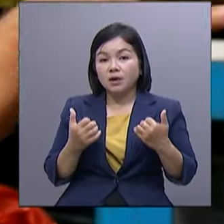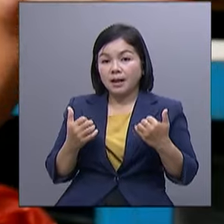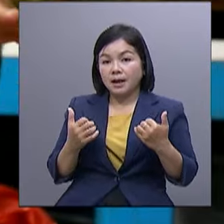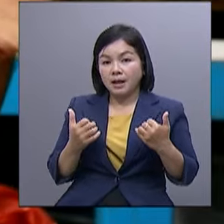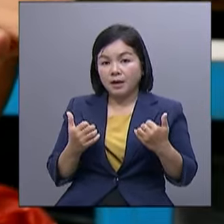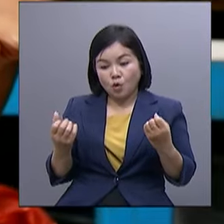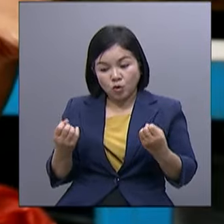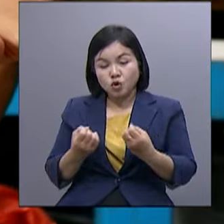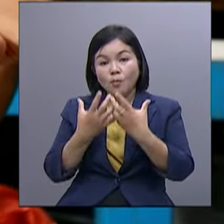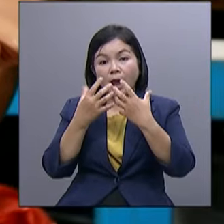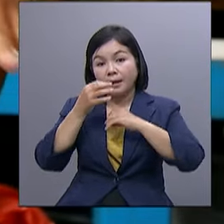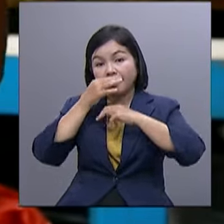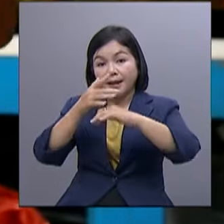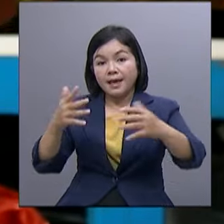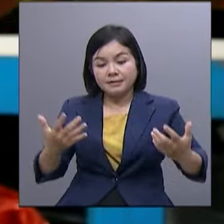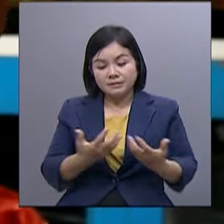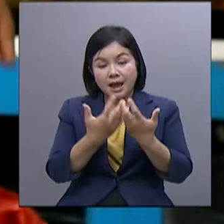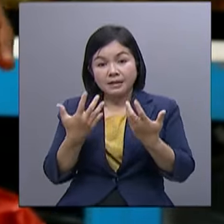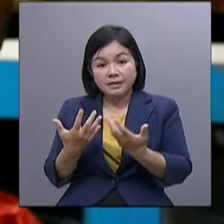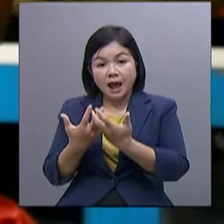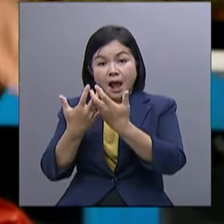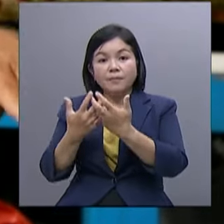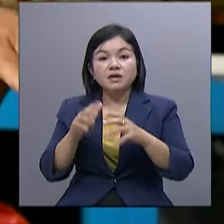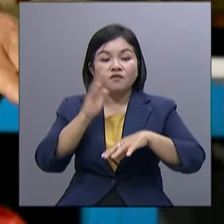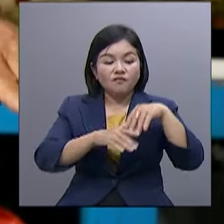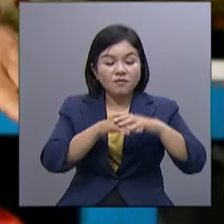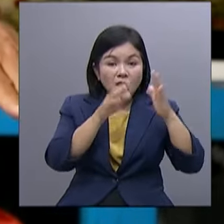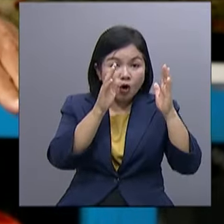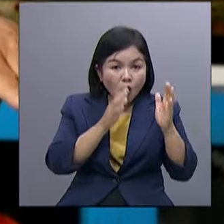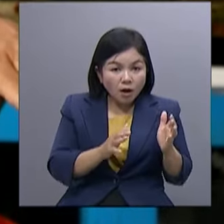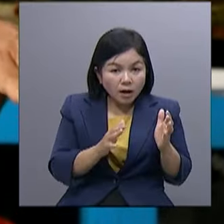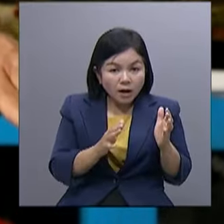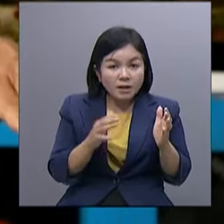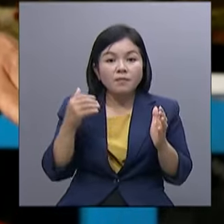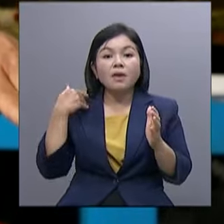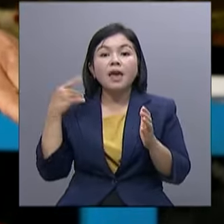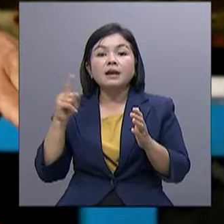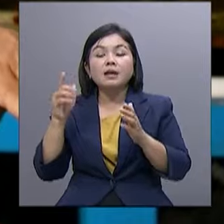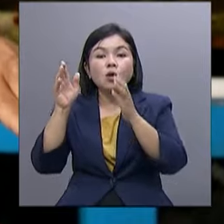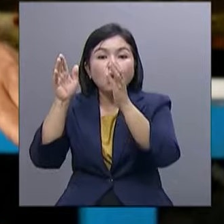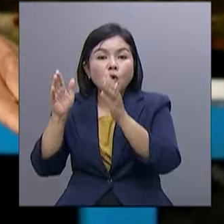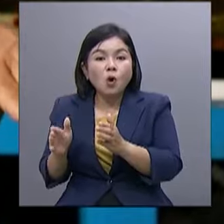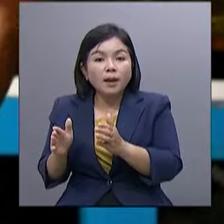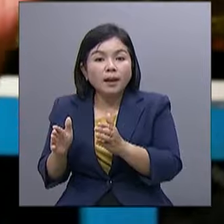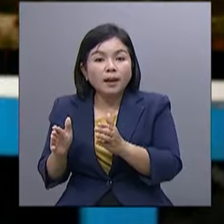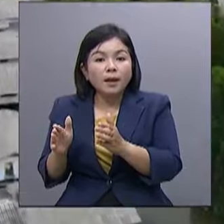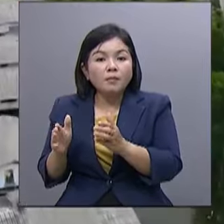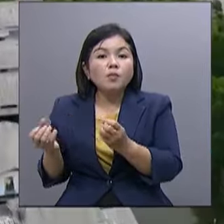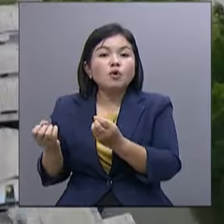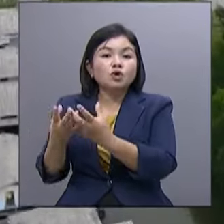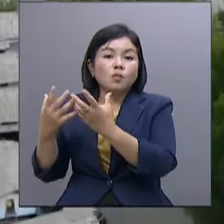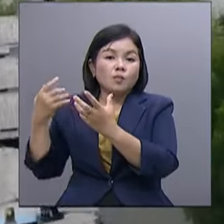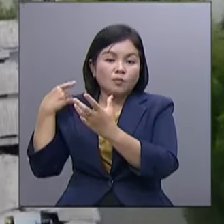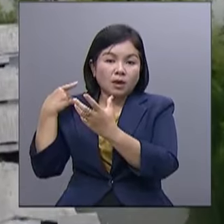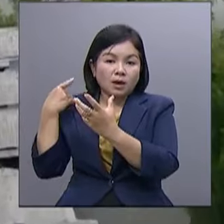กระทบจากหญ้าทะเลเนี่ยอ่ามันมีทั้งจากมนุษย์โดยตรงแล้วก็จากมนุษย์ทางอ้อบนะครับ